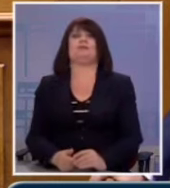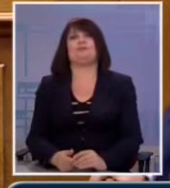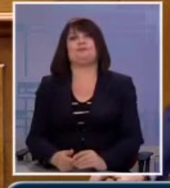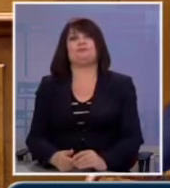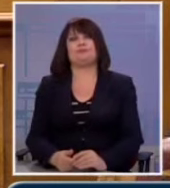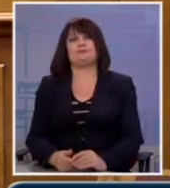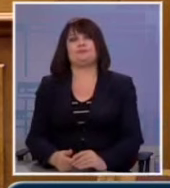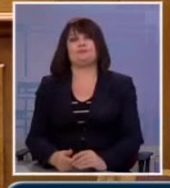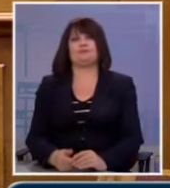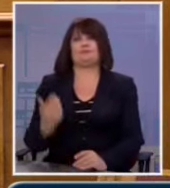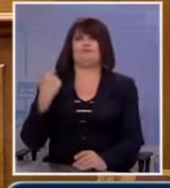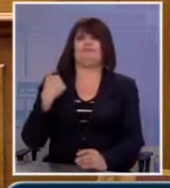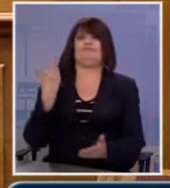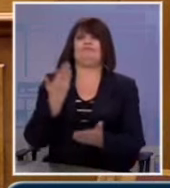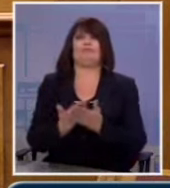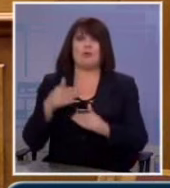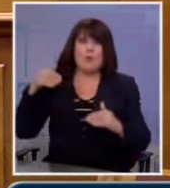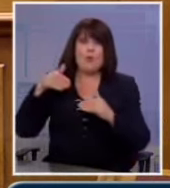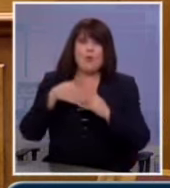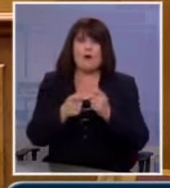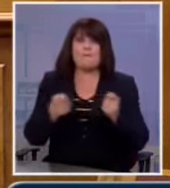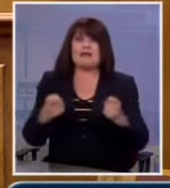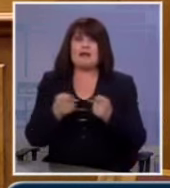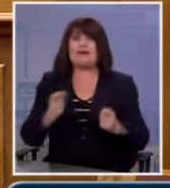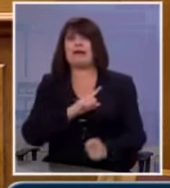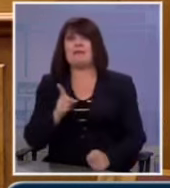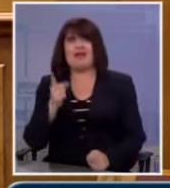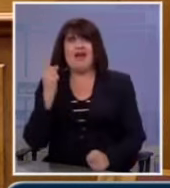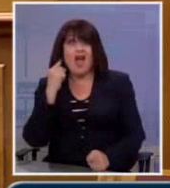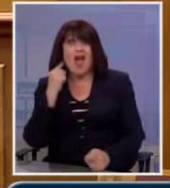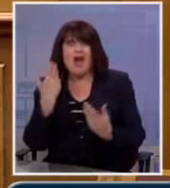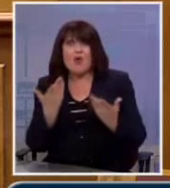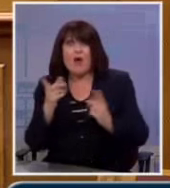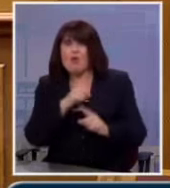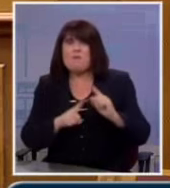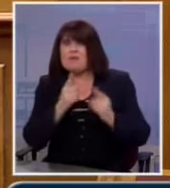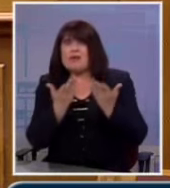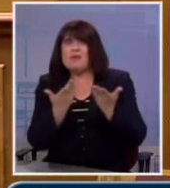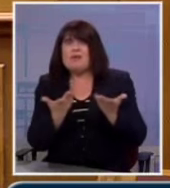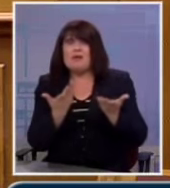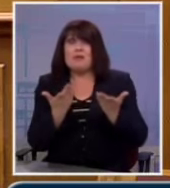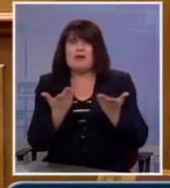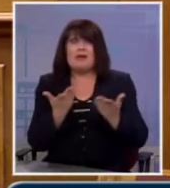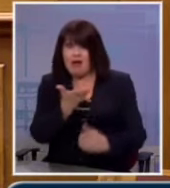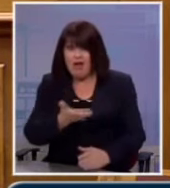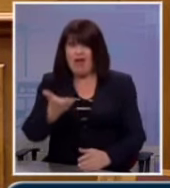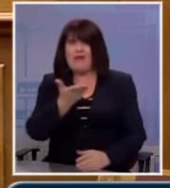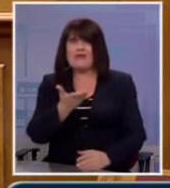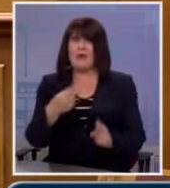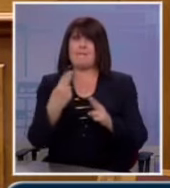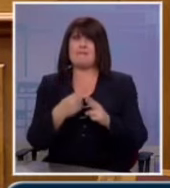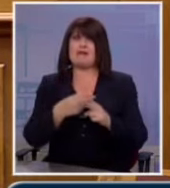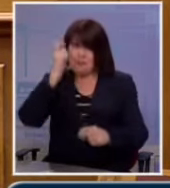Και μας ζήτησαν στο όνομα των μη ηφαισιακών μέτρων, ακούστε ποιοι, αυτοί που